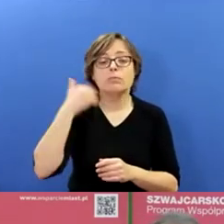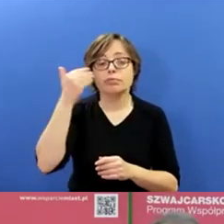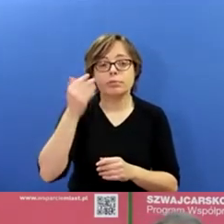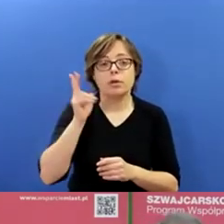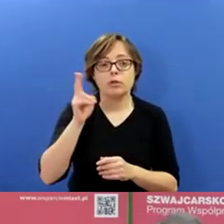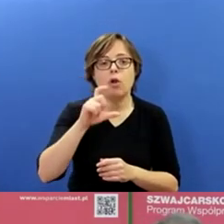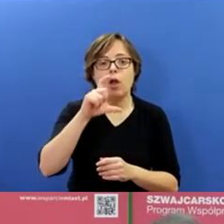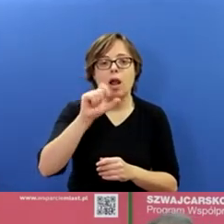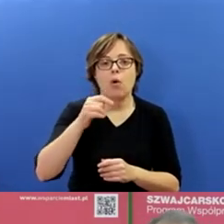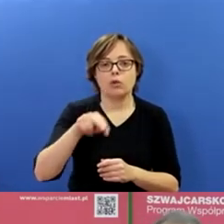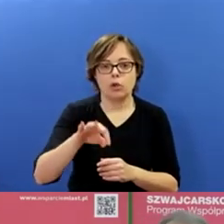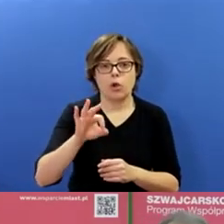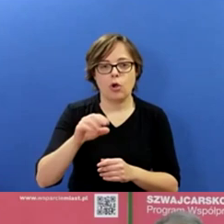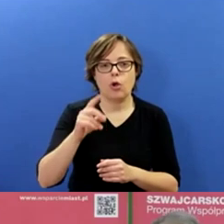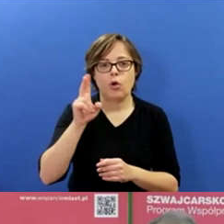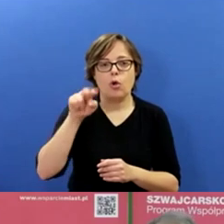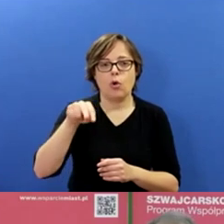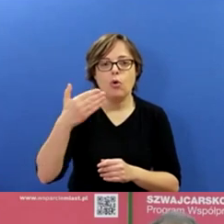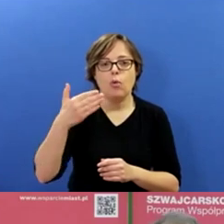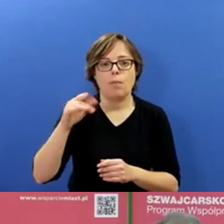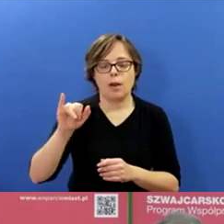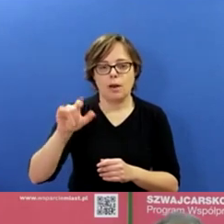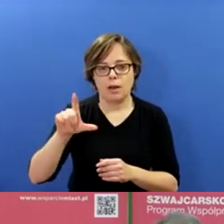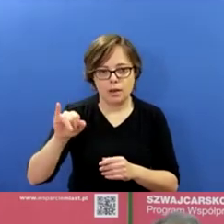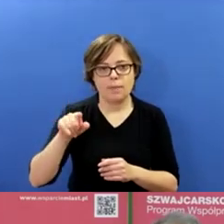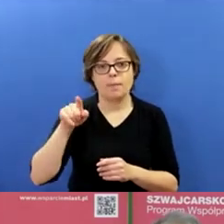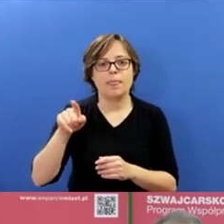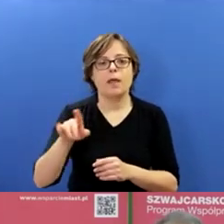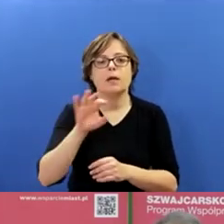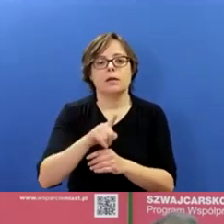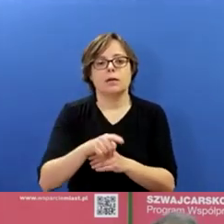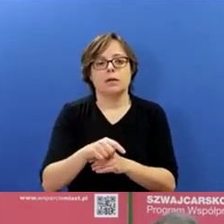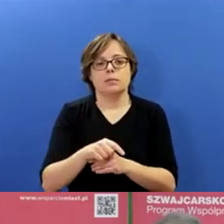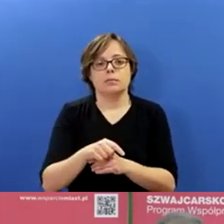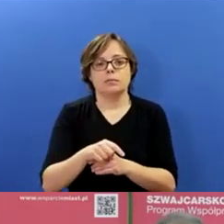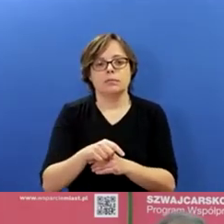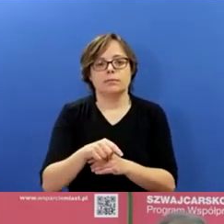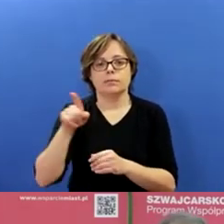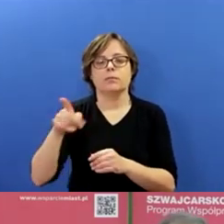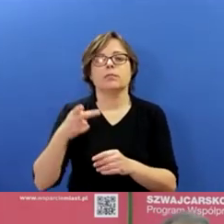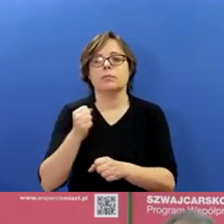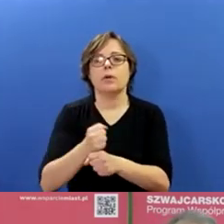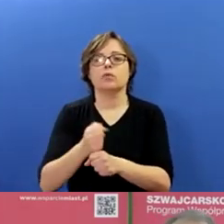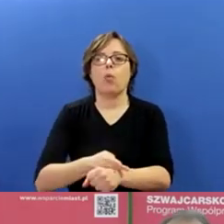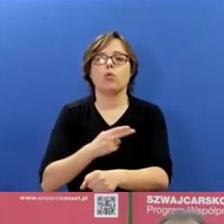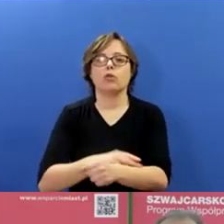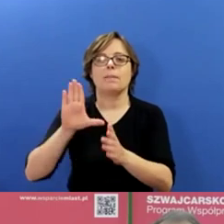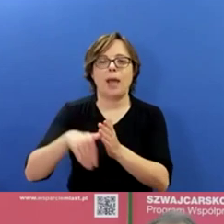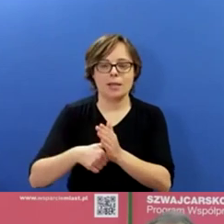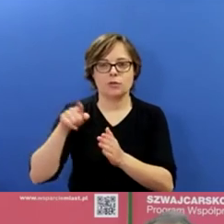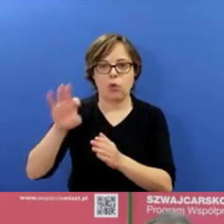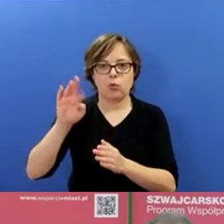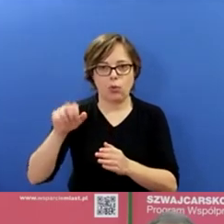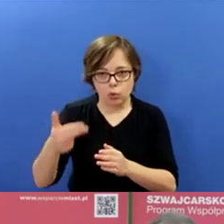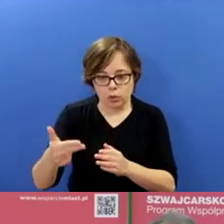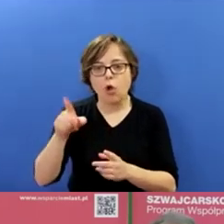Claudio Kumli. Claudio jest kierownikiem projektu spraw środowiska, energii i mobilności w Urzędzie Miasta Thun i odpowiada za